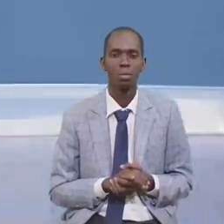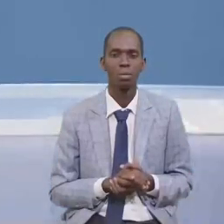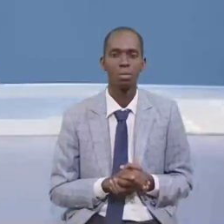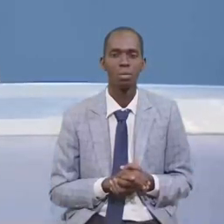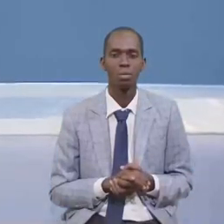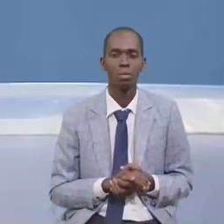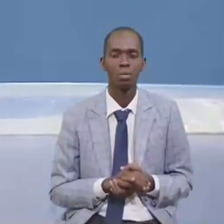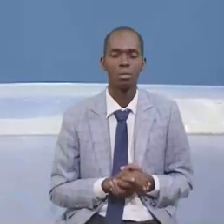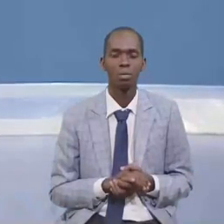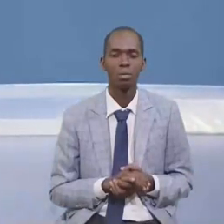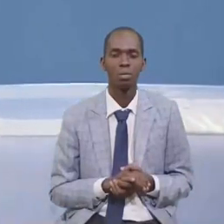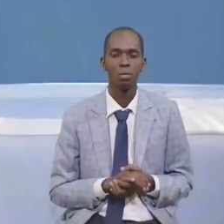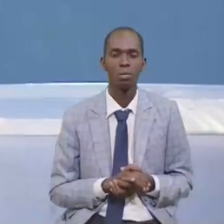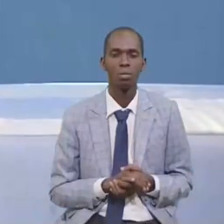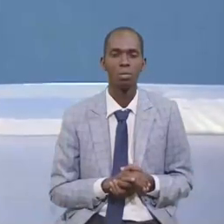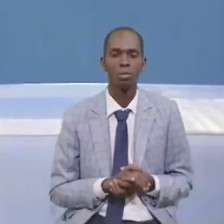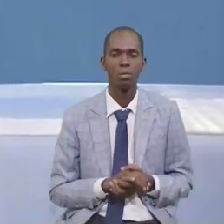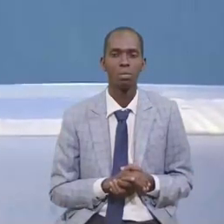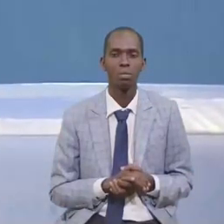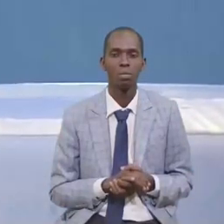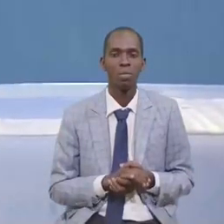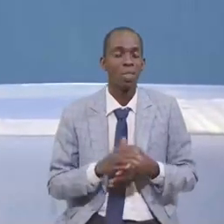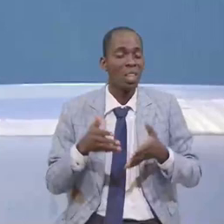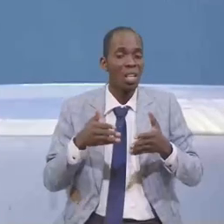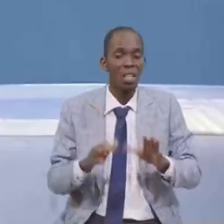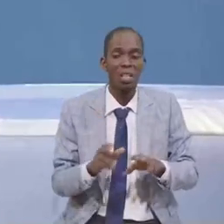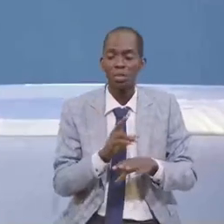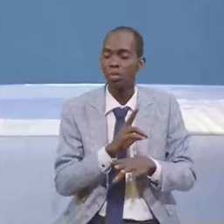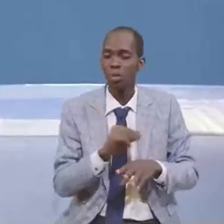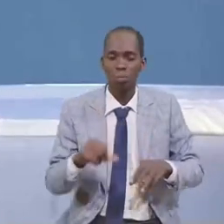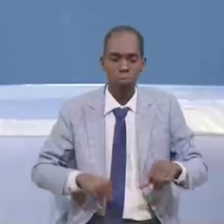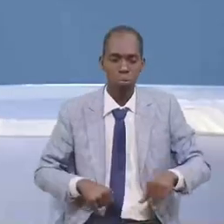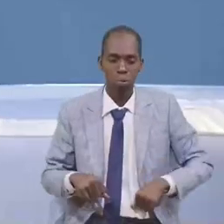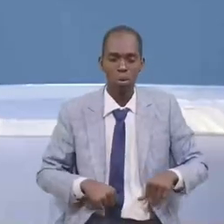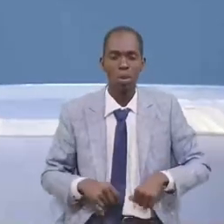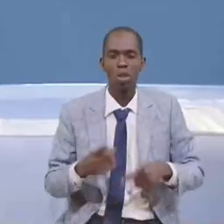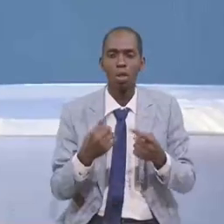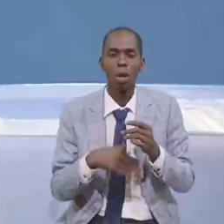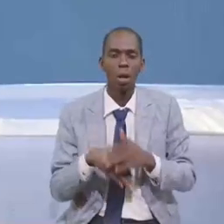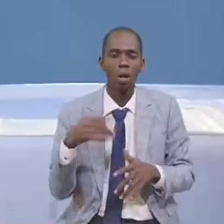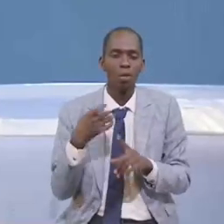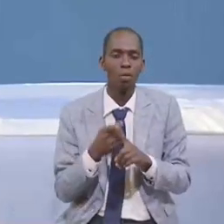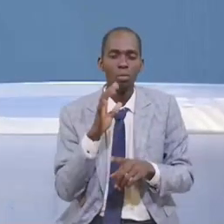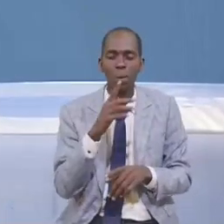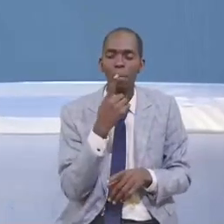చేశాయి. కనుక ఎటువంటి అహంకారం కూడా మీ నోటి వెంబడి రానివ్వకండి.